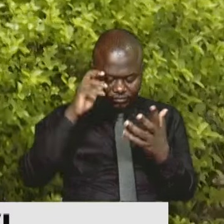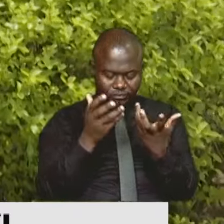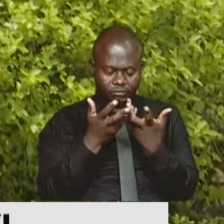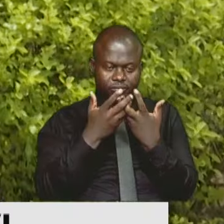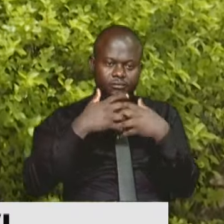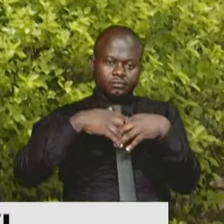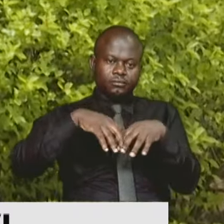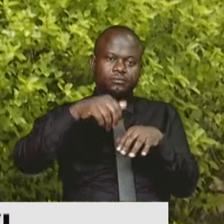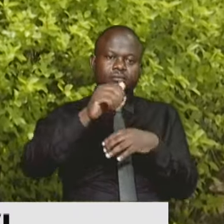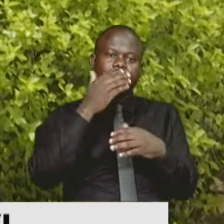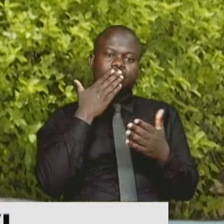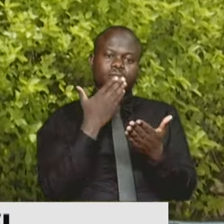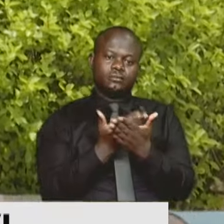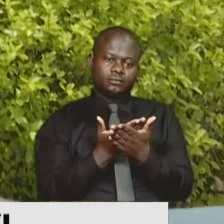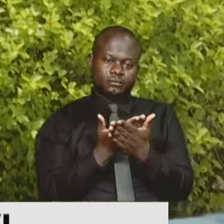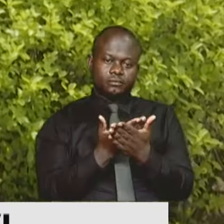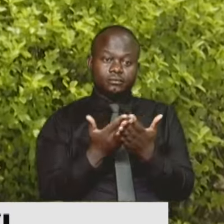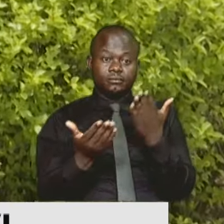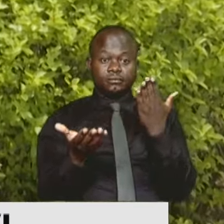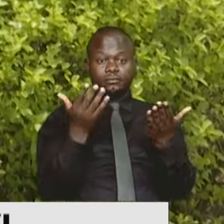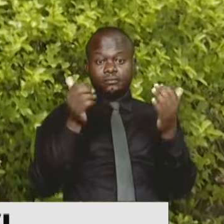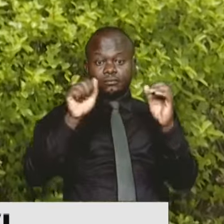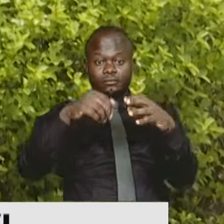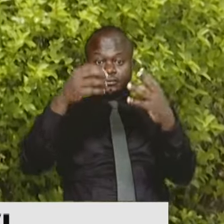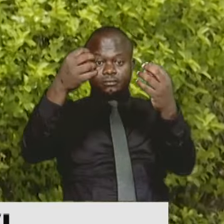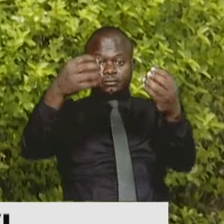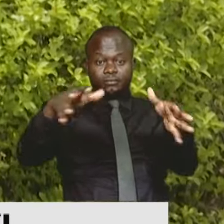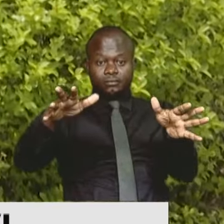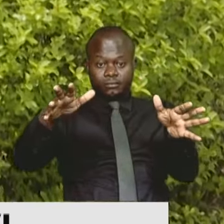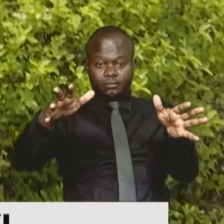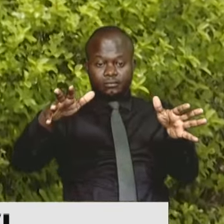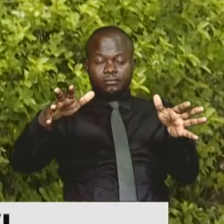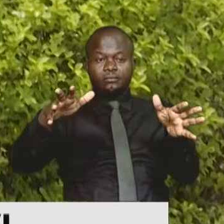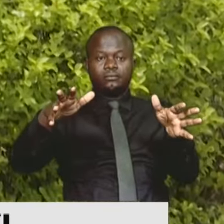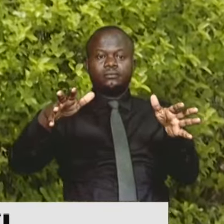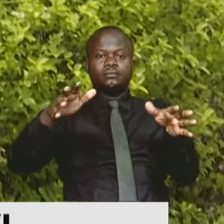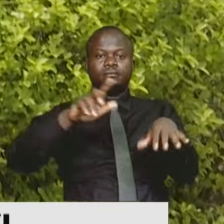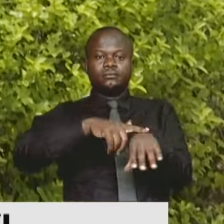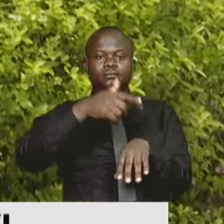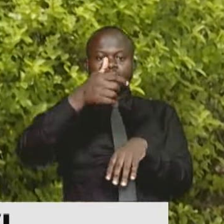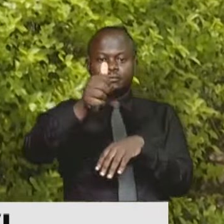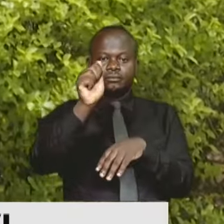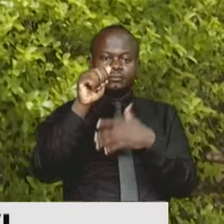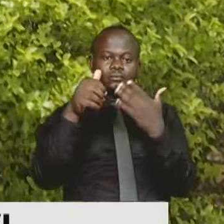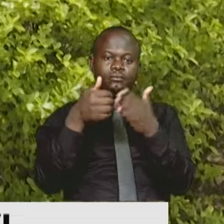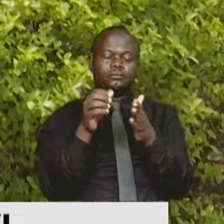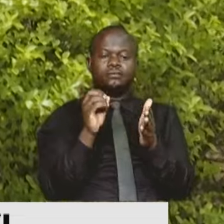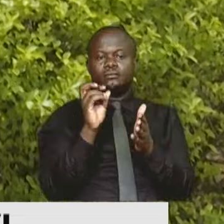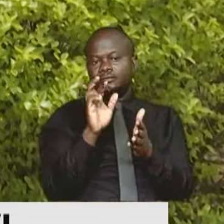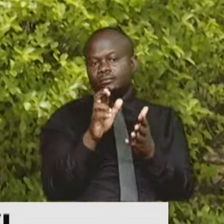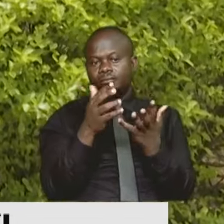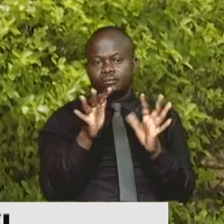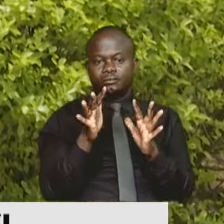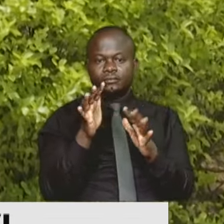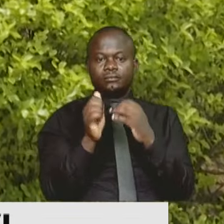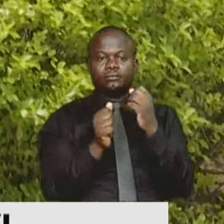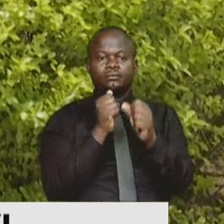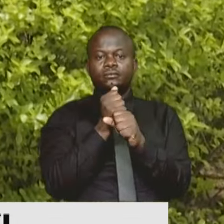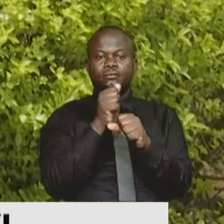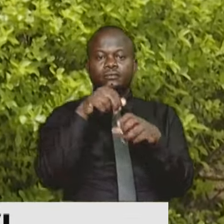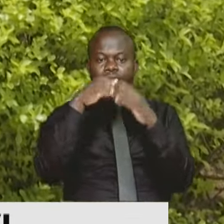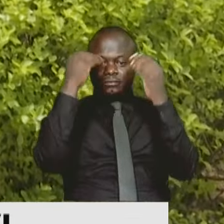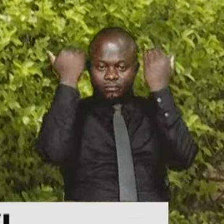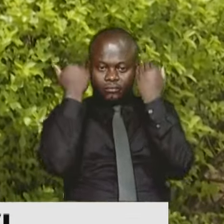byiza. Wenda ashobora gutakaza igihe cye cyangwa bakamara umwaka bikiri mu